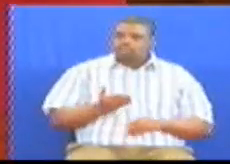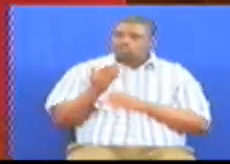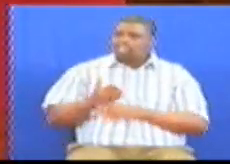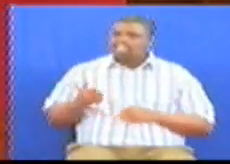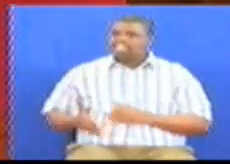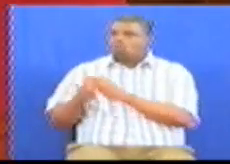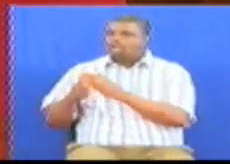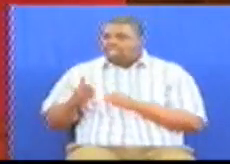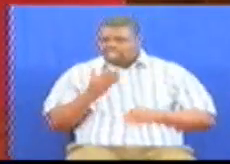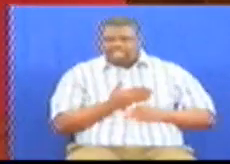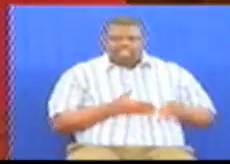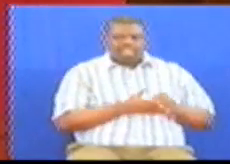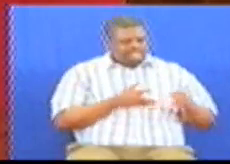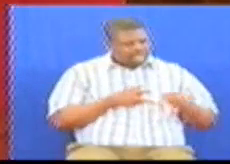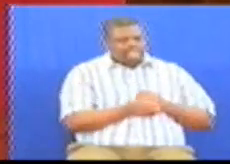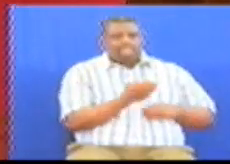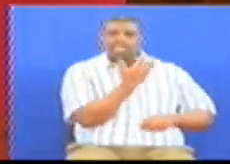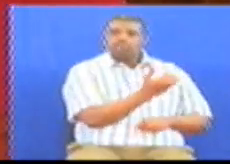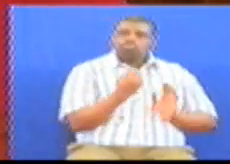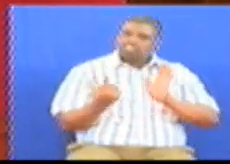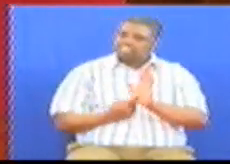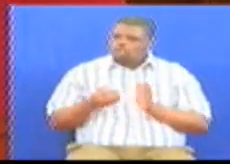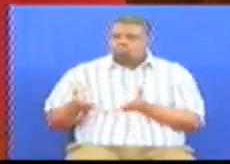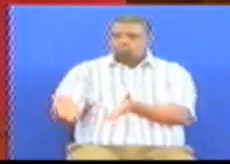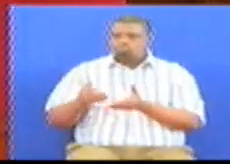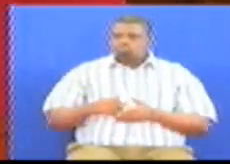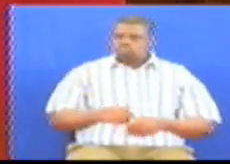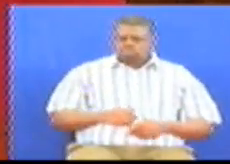halmashauri zinakata tano, zinakata sita humu.